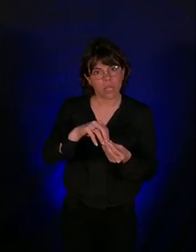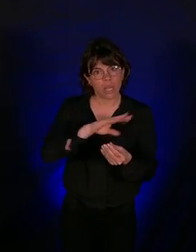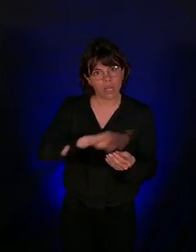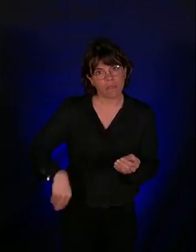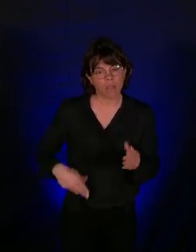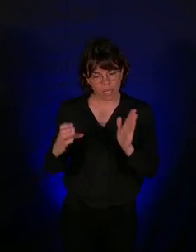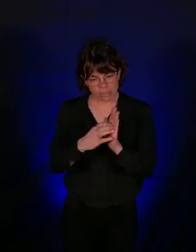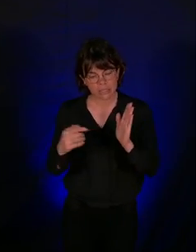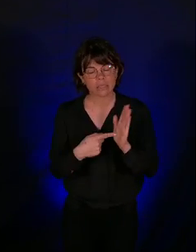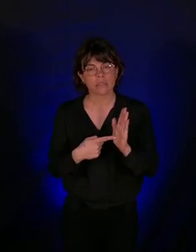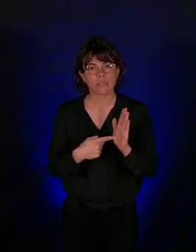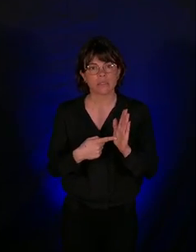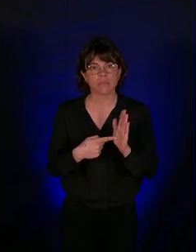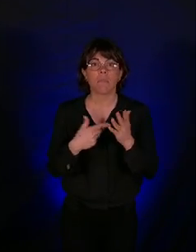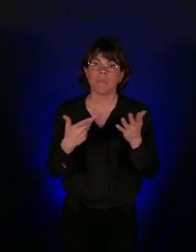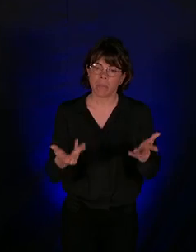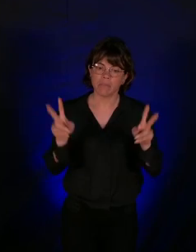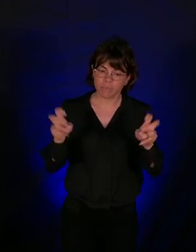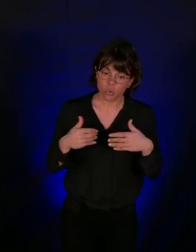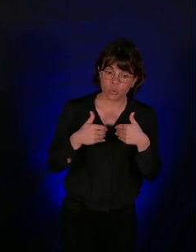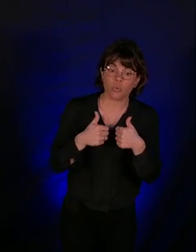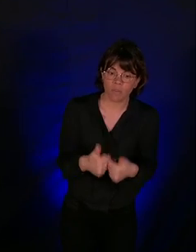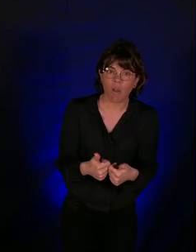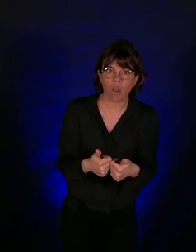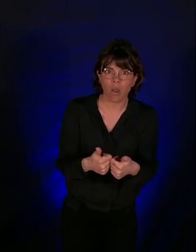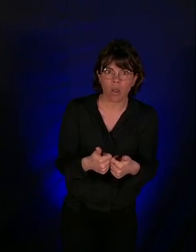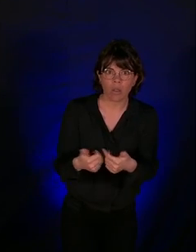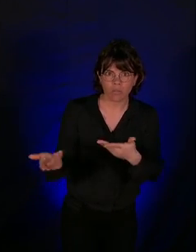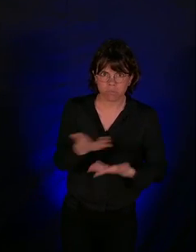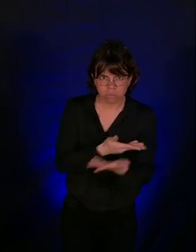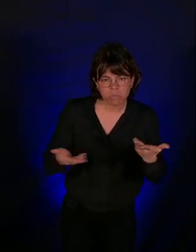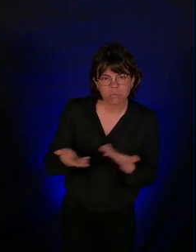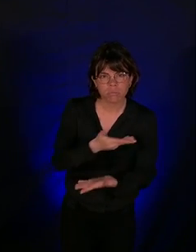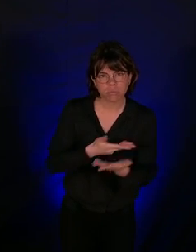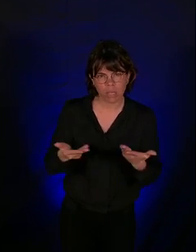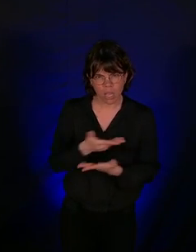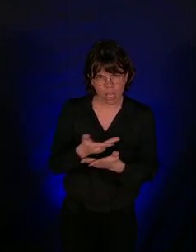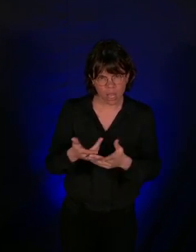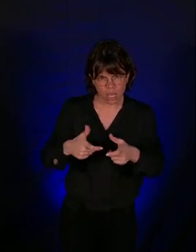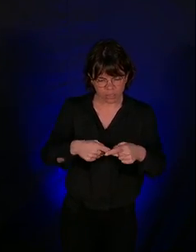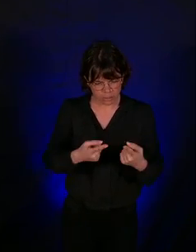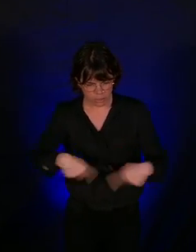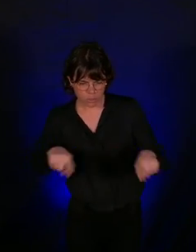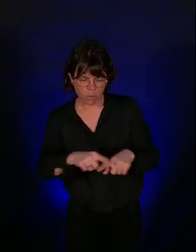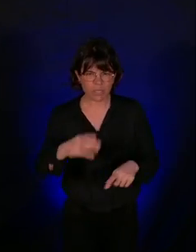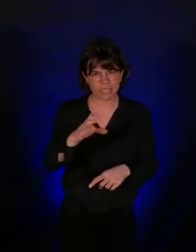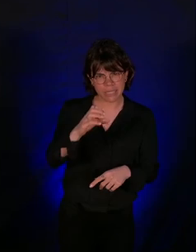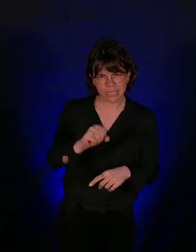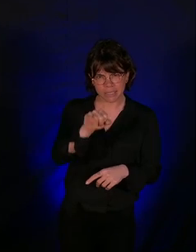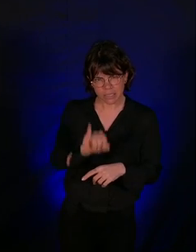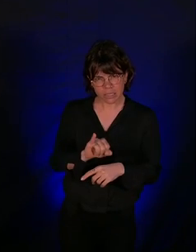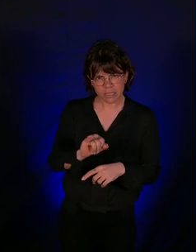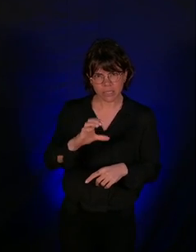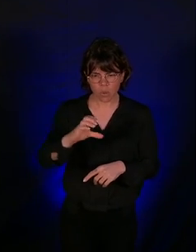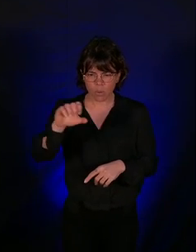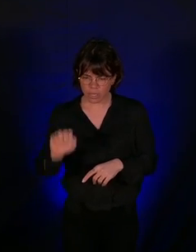de cet article cependant et contenu du degré lev de compromission des instances dirigeantes de la CSI et de la CS